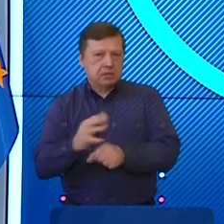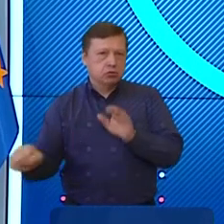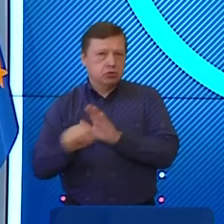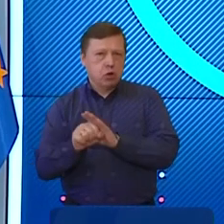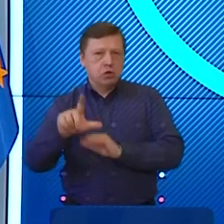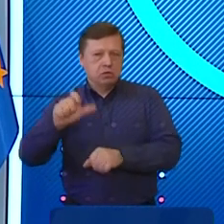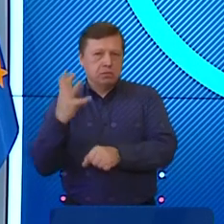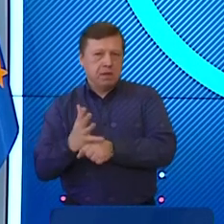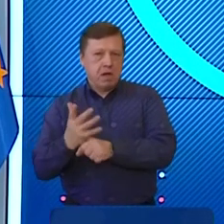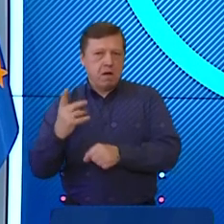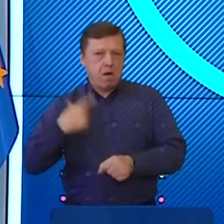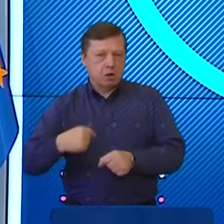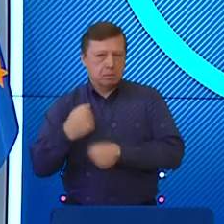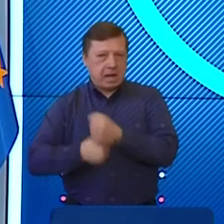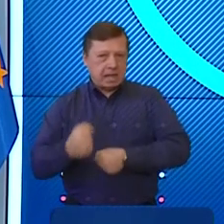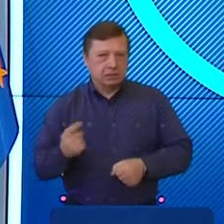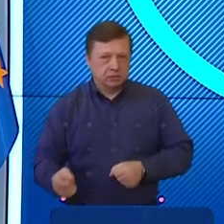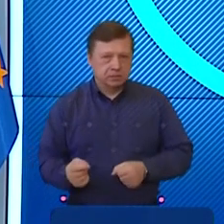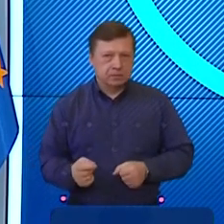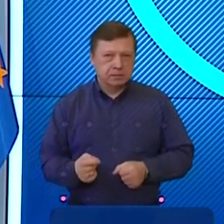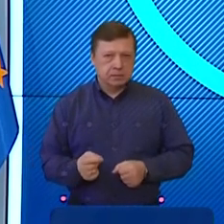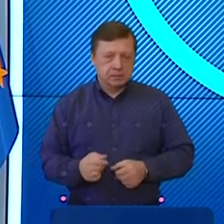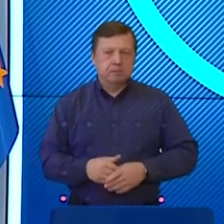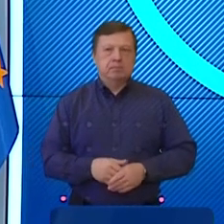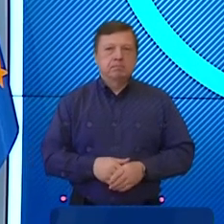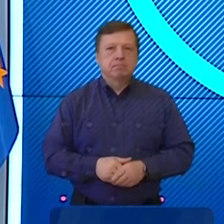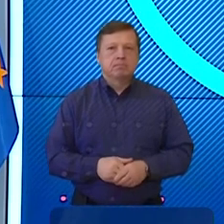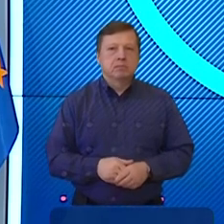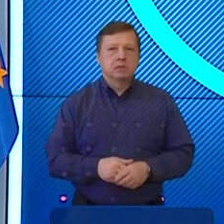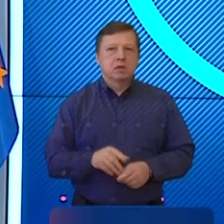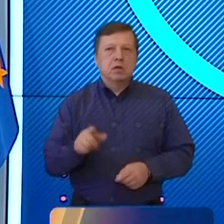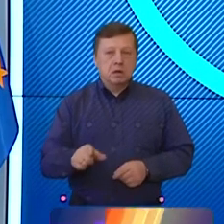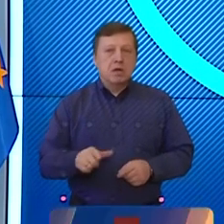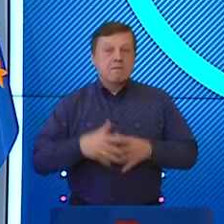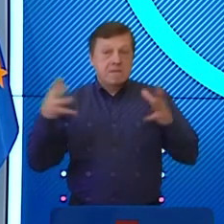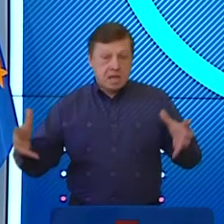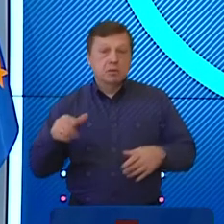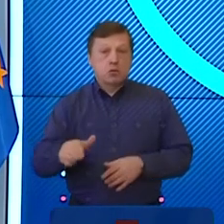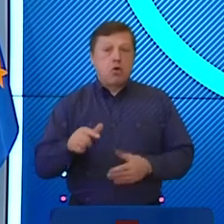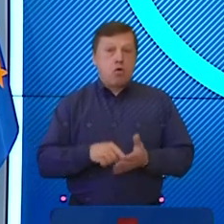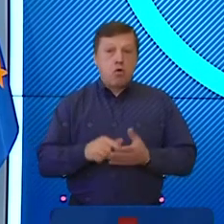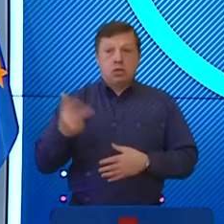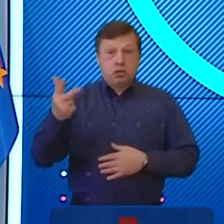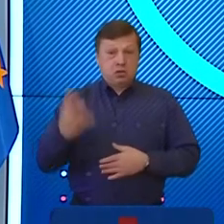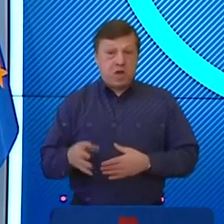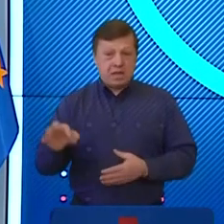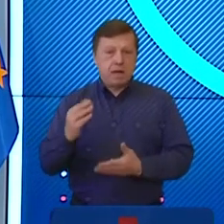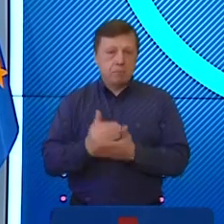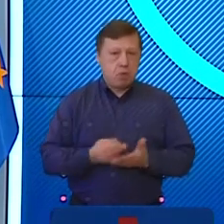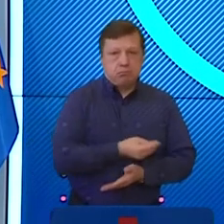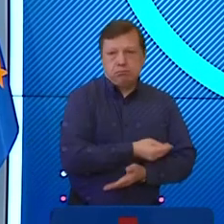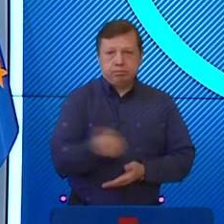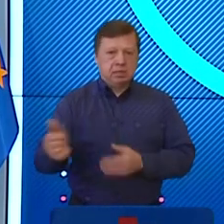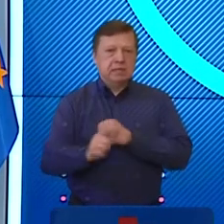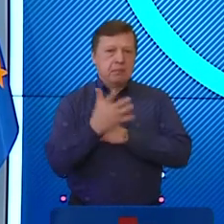50 do 250 czy 249 pracowników. Do tych firm trafi 3/4 tego programu,